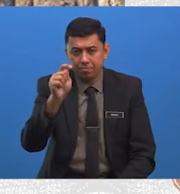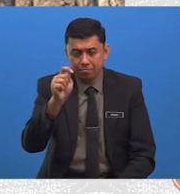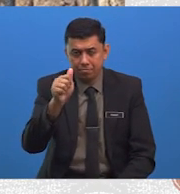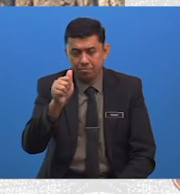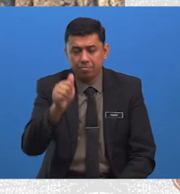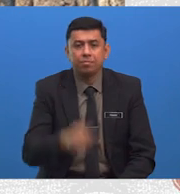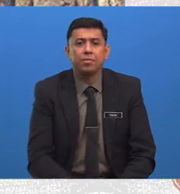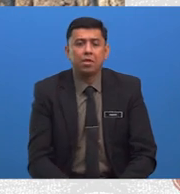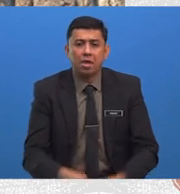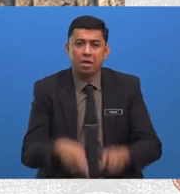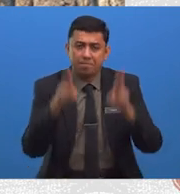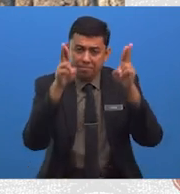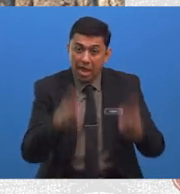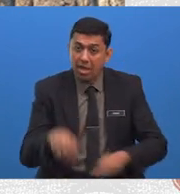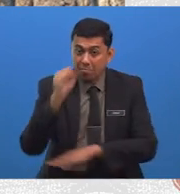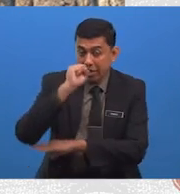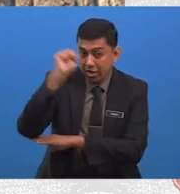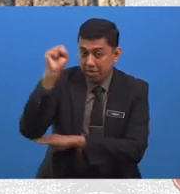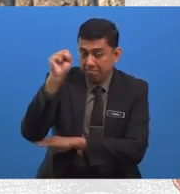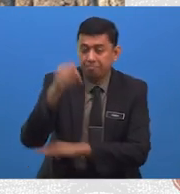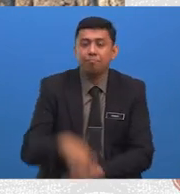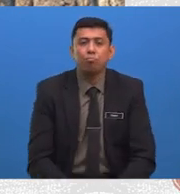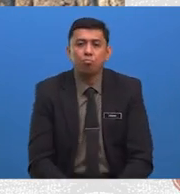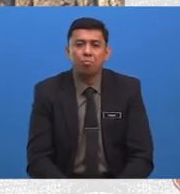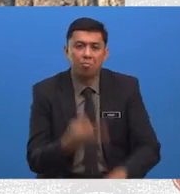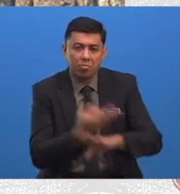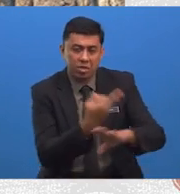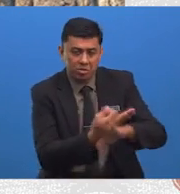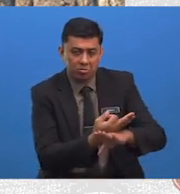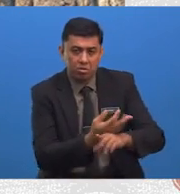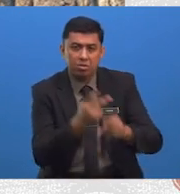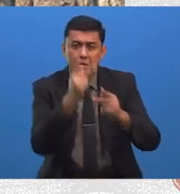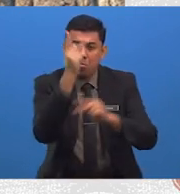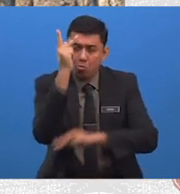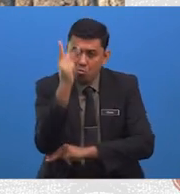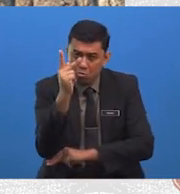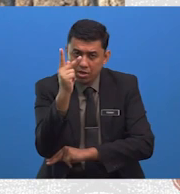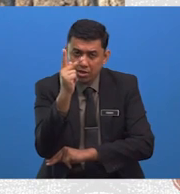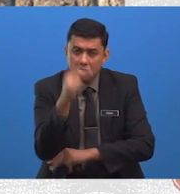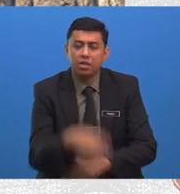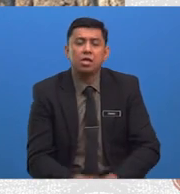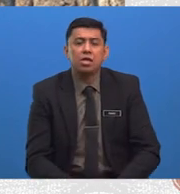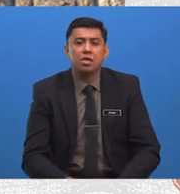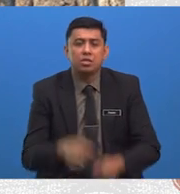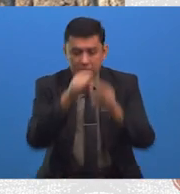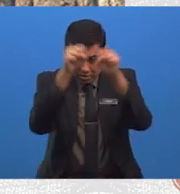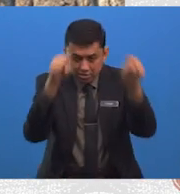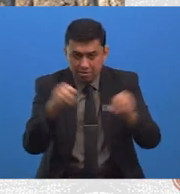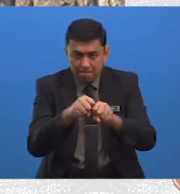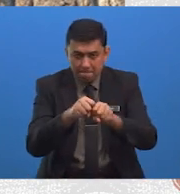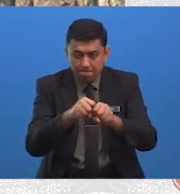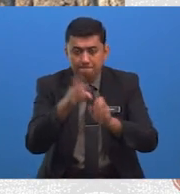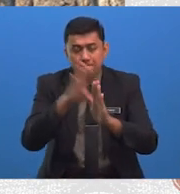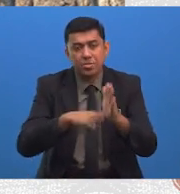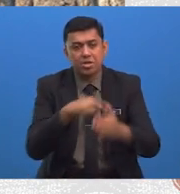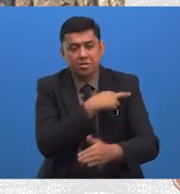Seterusnya, rakyat merdeka berperanan mengukuhkan sistem beraja melalui konsep